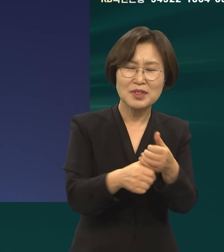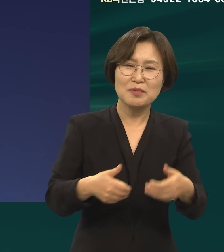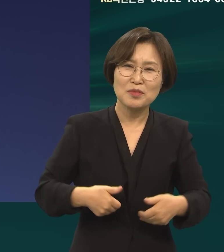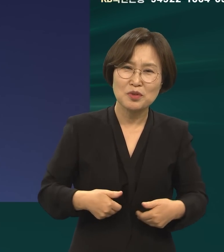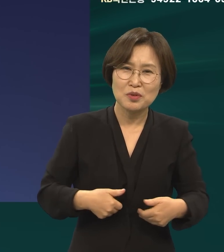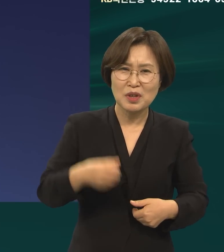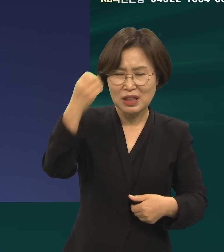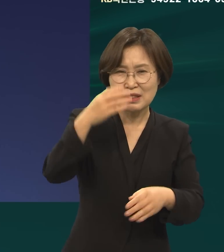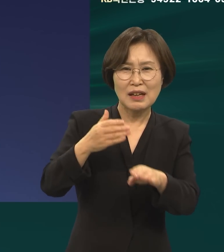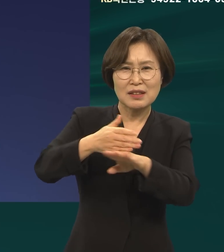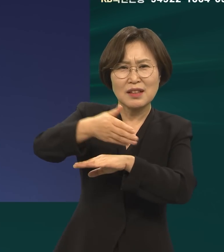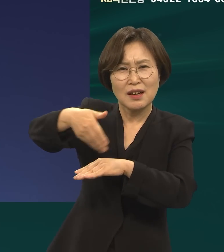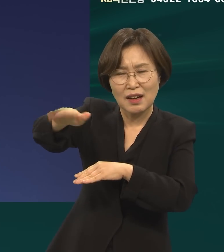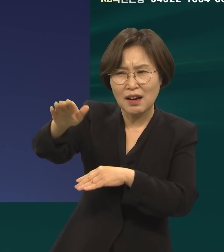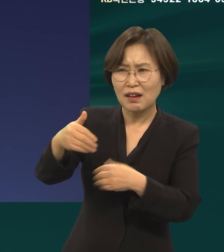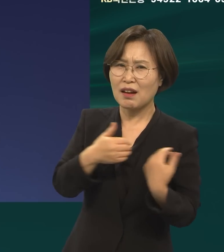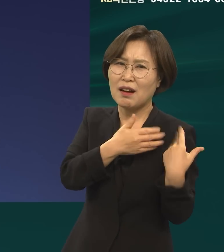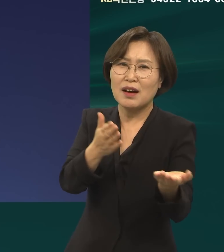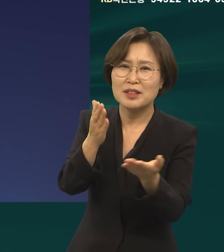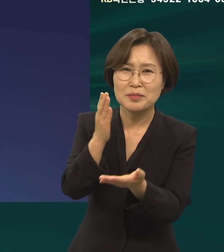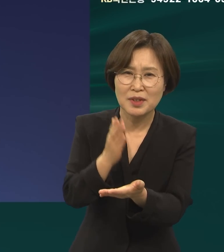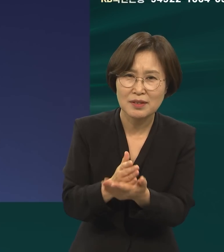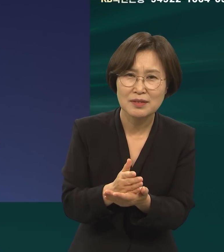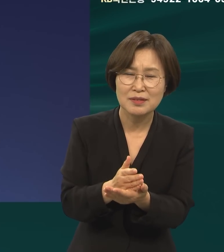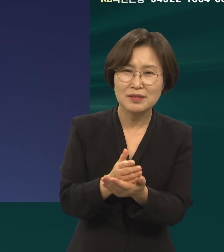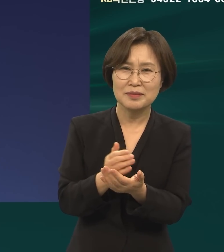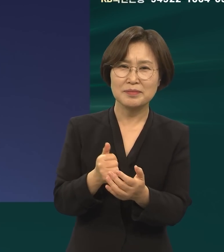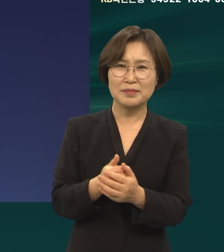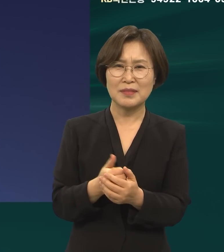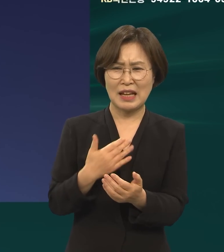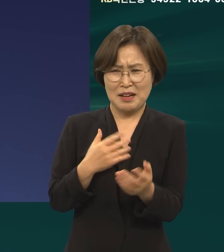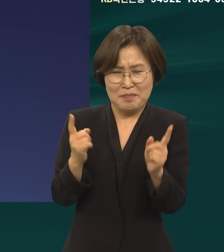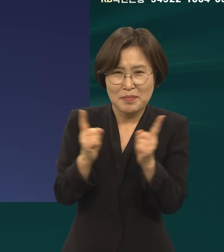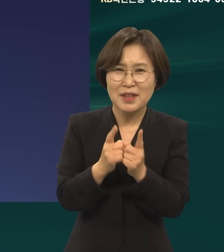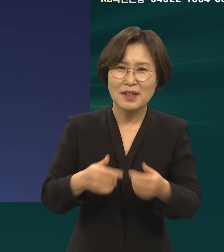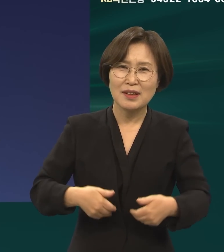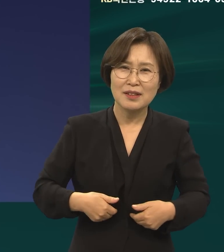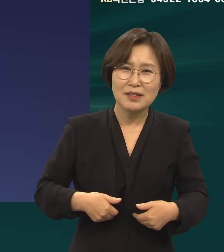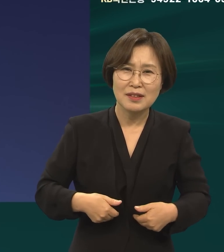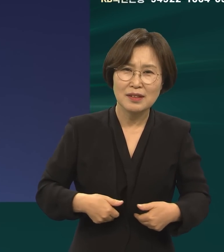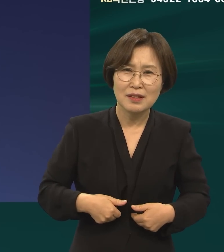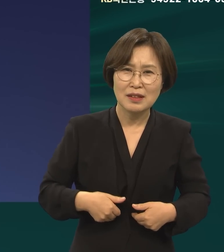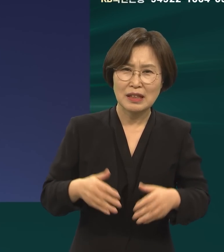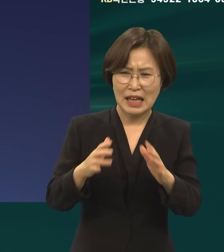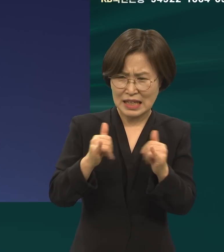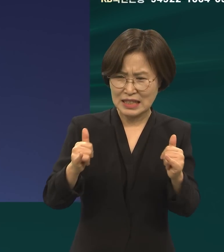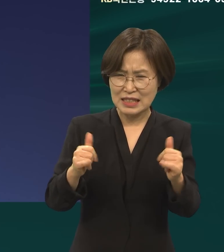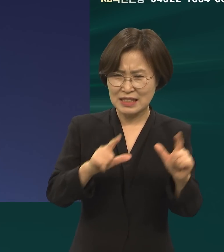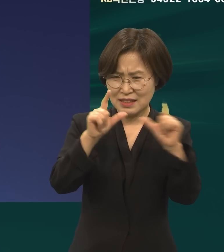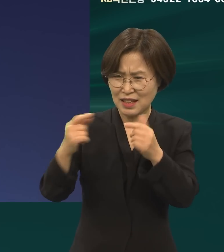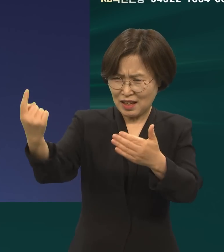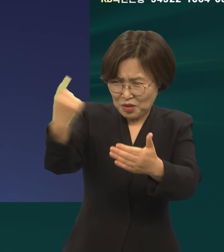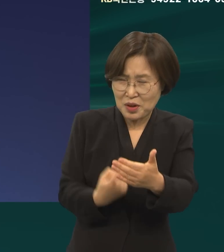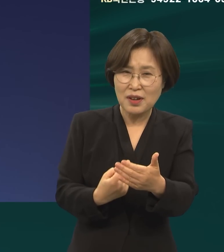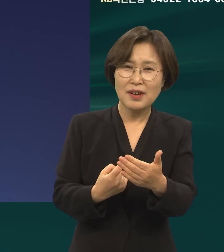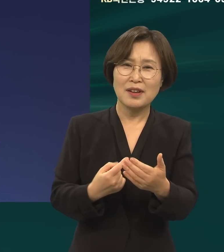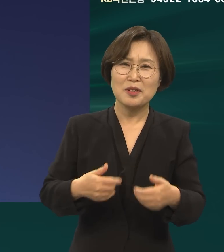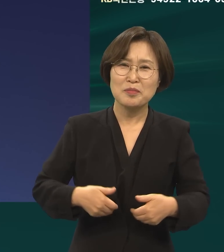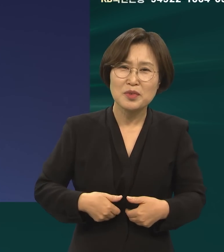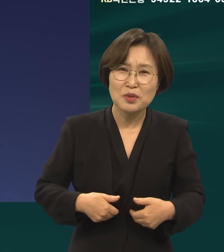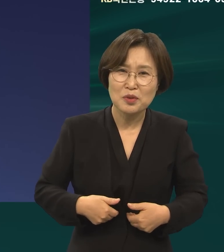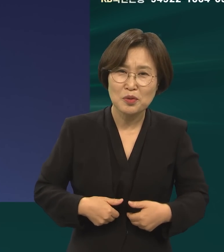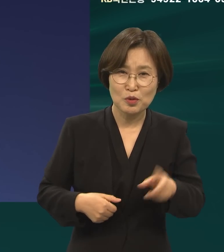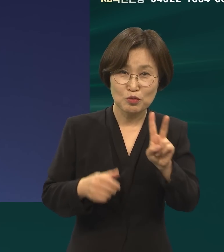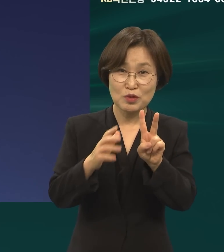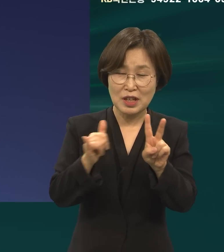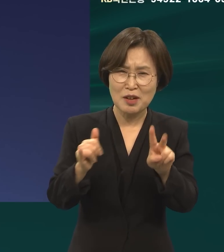됩니다. 저 만나 주셔야 합니다. 오늘 제 인생에 오셔야 합니다. 여러분, 이들이 잘한